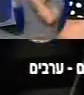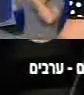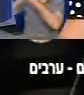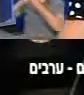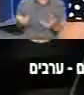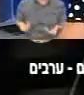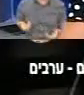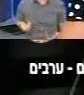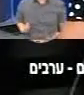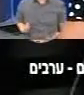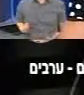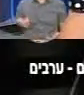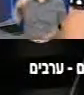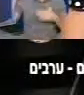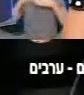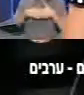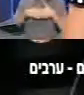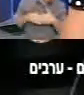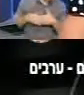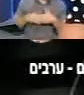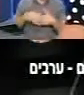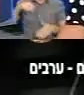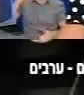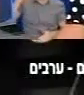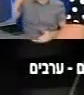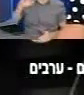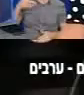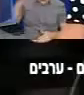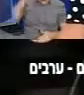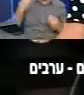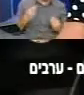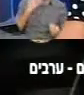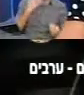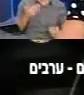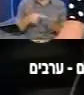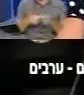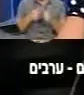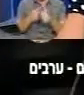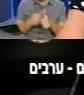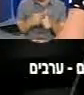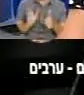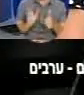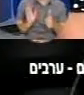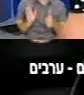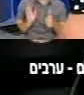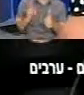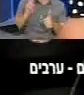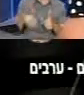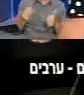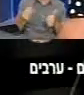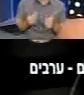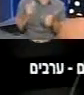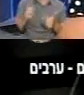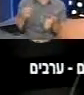אנחנו נעמד בשלום, אבל זה שלום קר. גם לא יודעים מה איכות הלימודים, פשוט מאוד. אוקיי, מהבחינה הזו. כן, יש פה